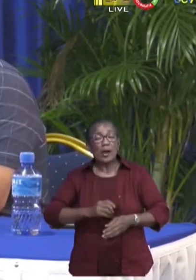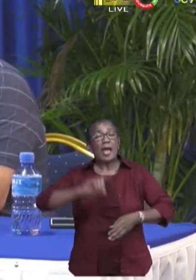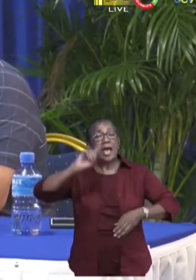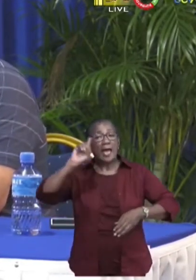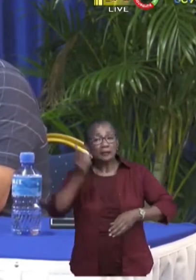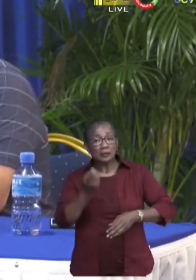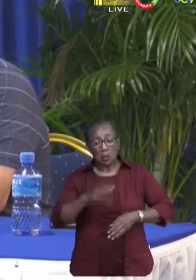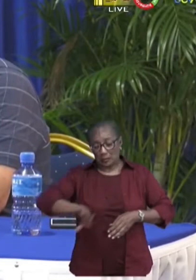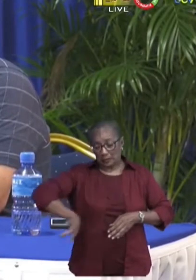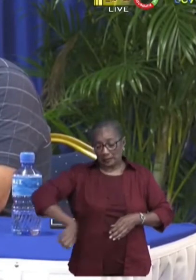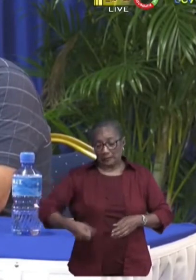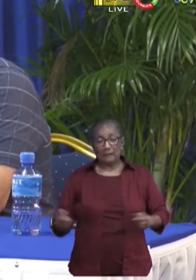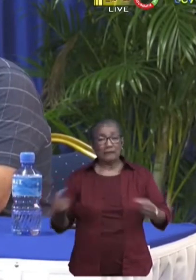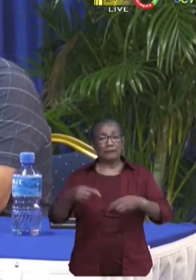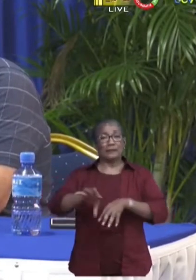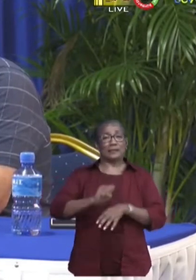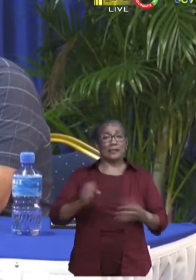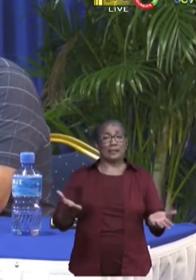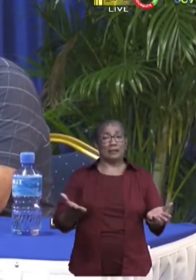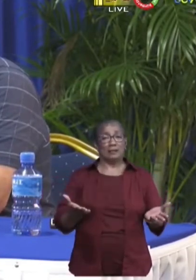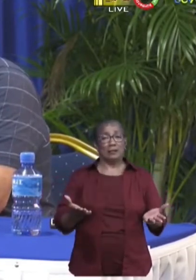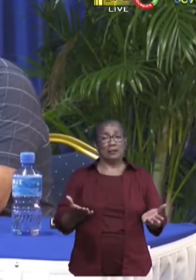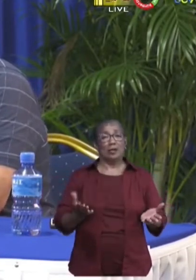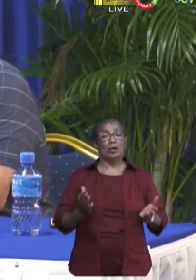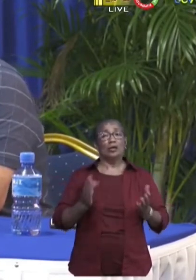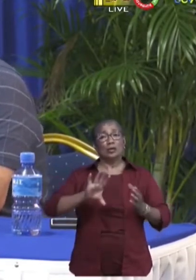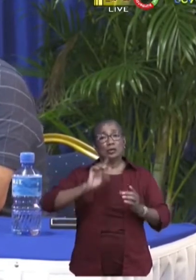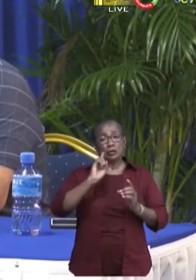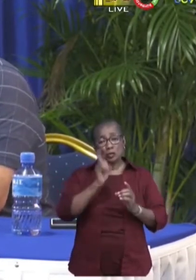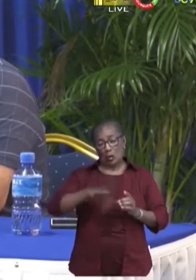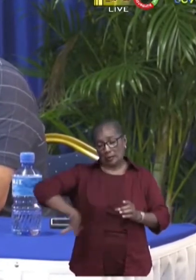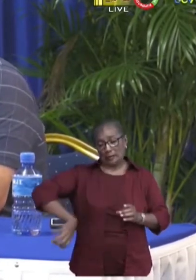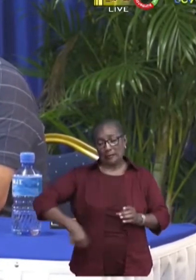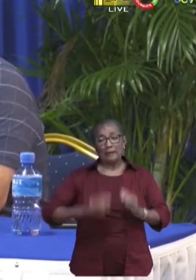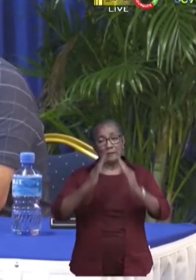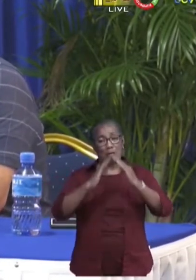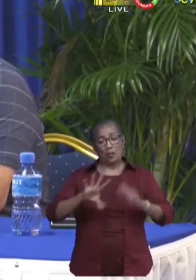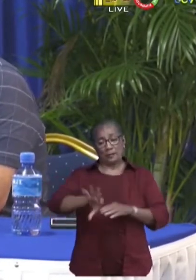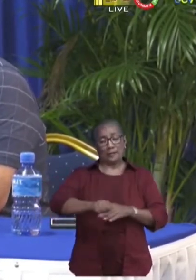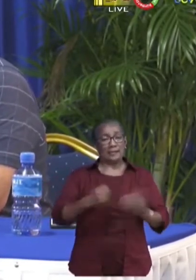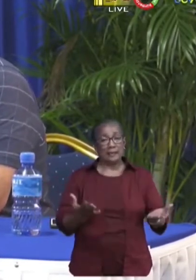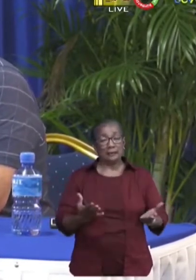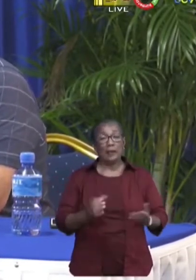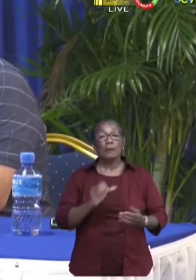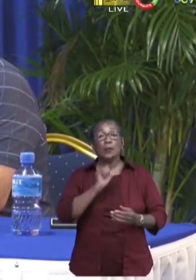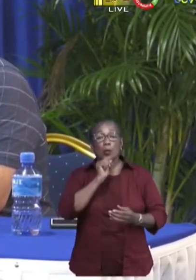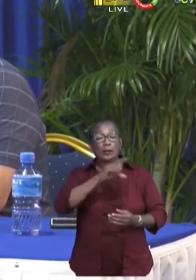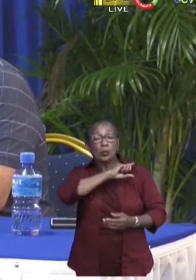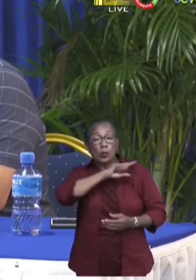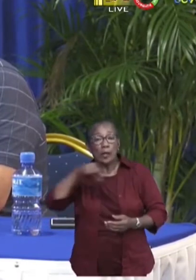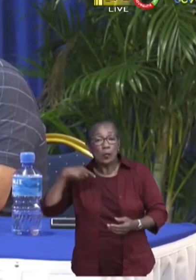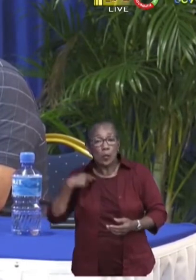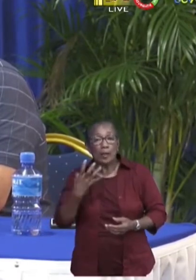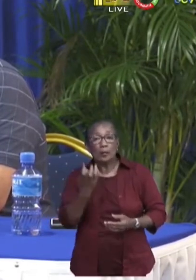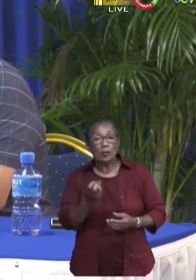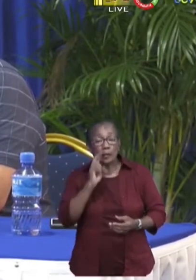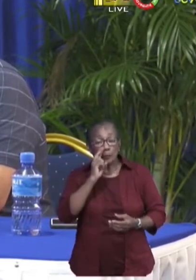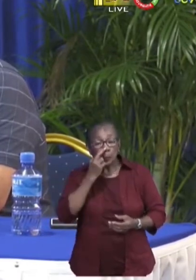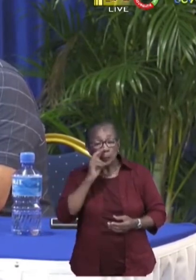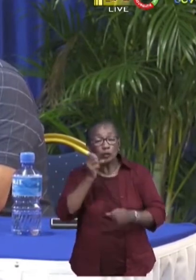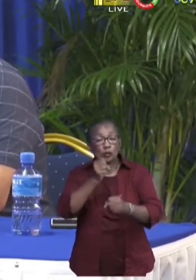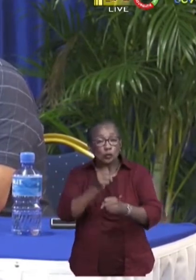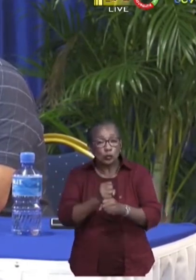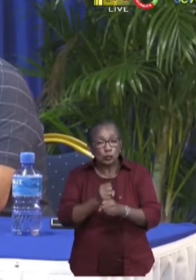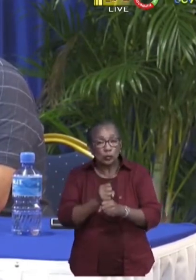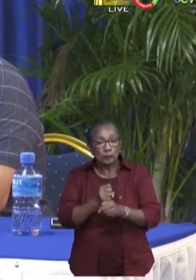wordt er gestolen. Ja, toch gaat men in je huis. Dus wat wij wel proberen te doen is, we proberen